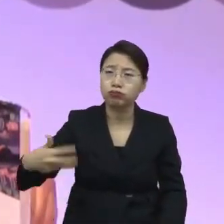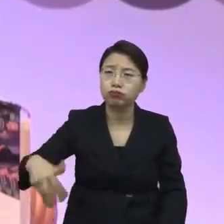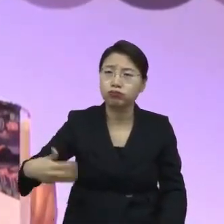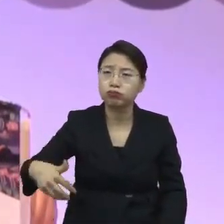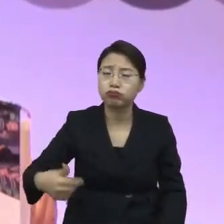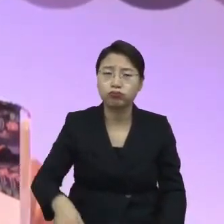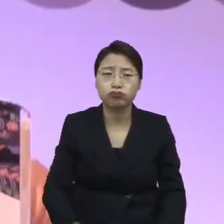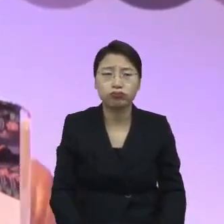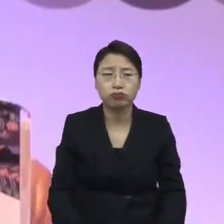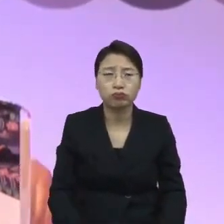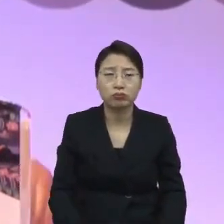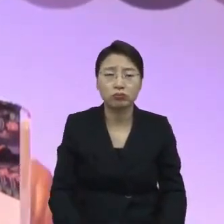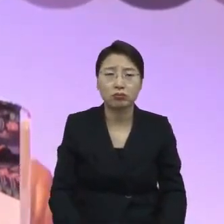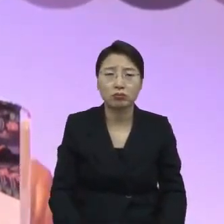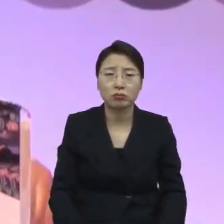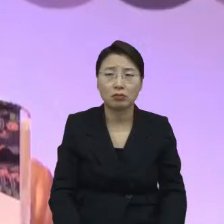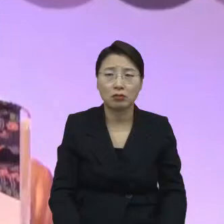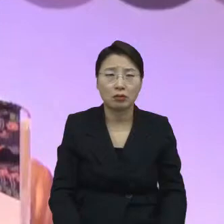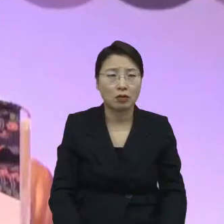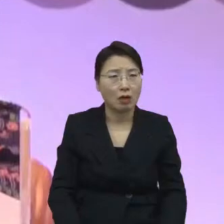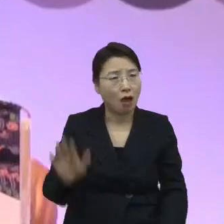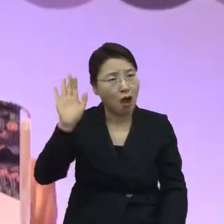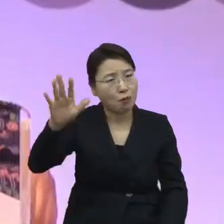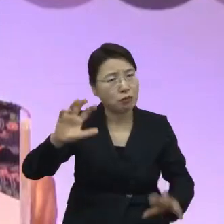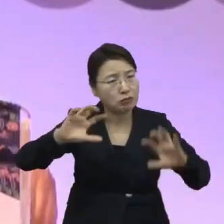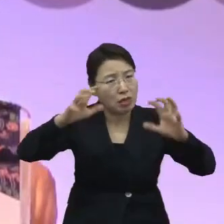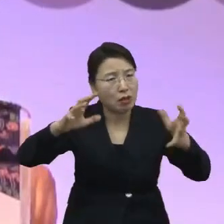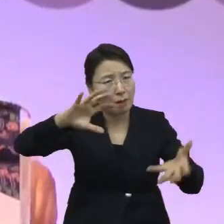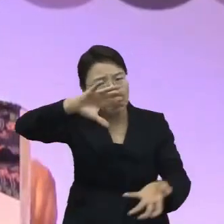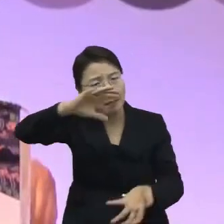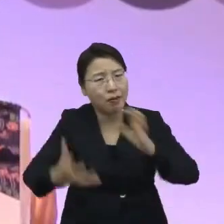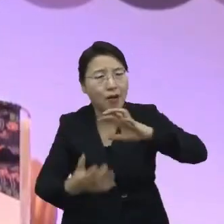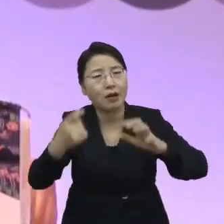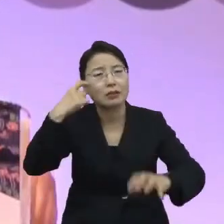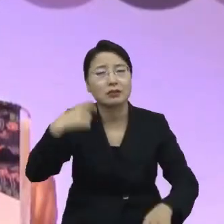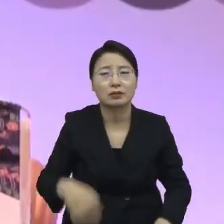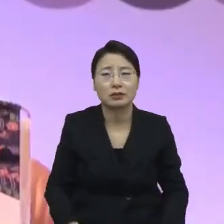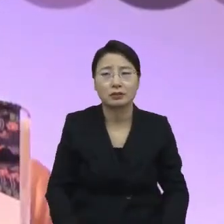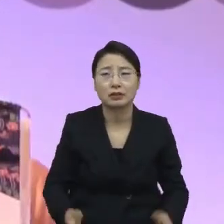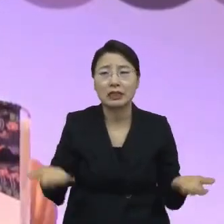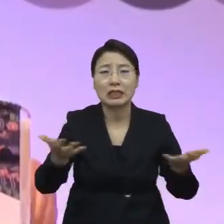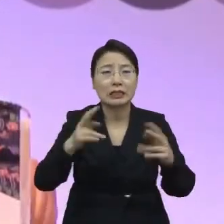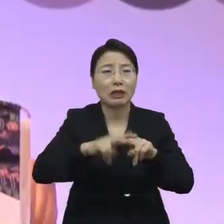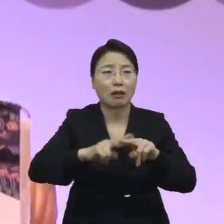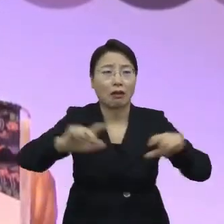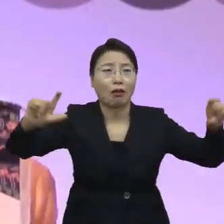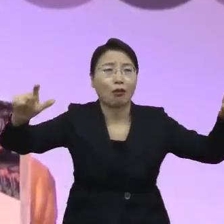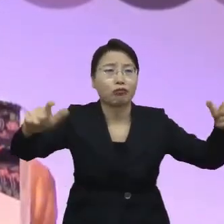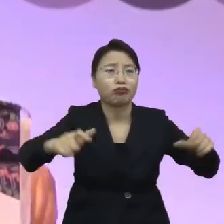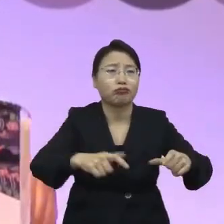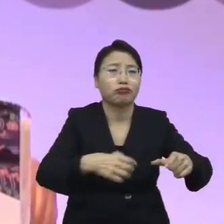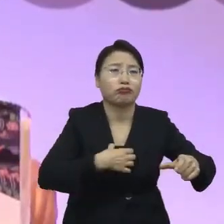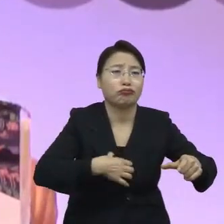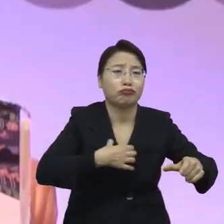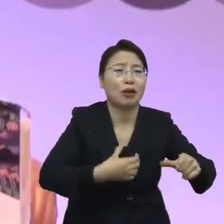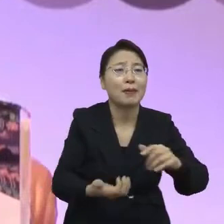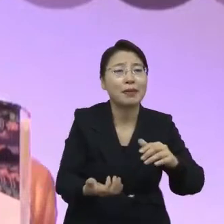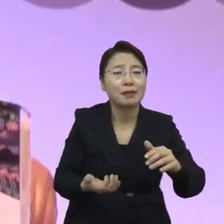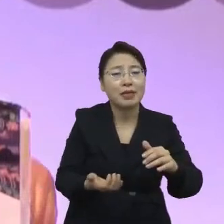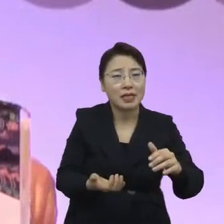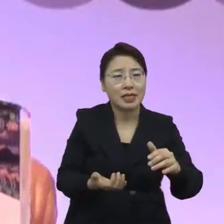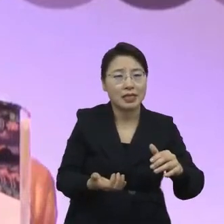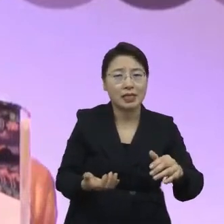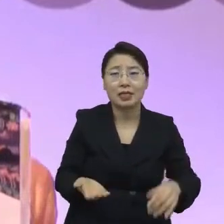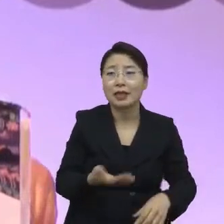물건입니다. 세상이 완전히 바뀔 것 같고 그러면서 일자리는 줄어들 것 같습니다. 거기에 대한 대비를